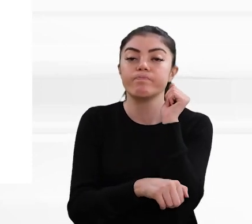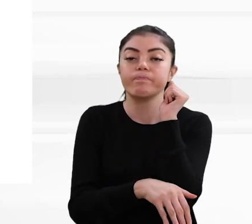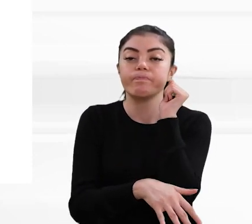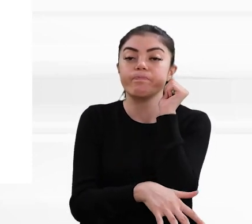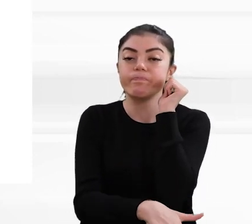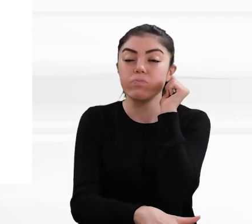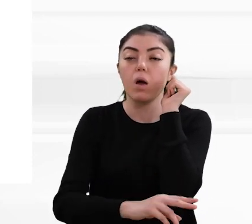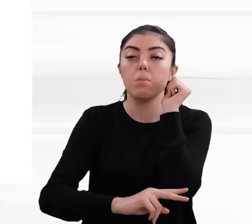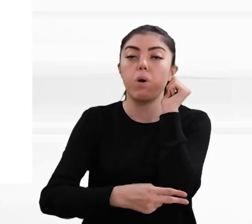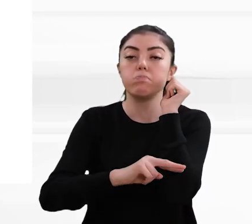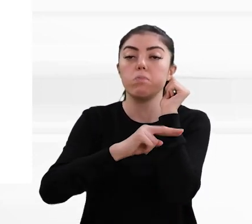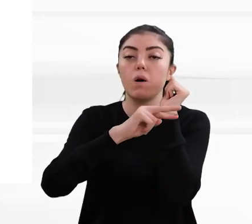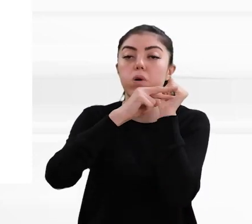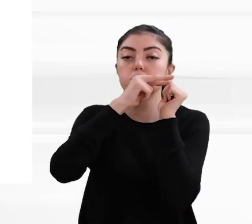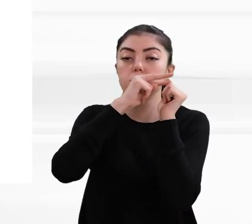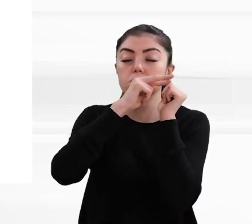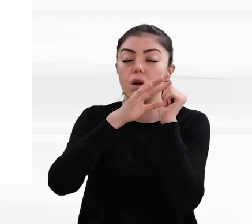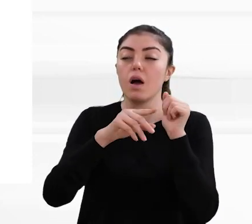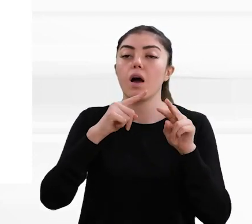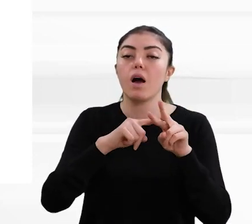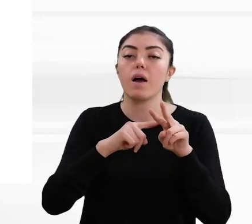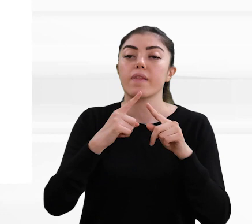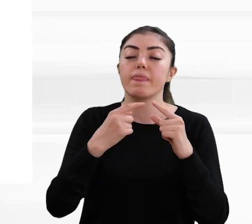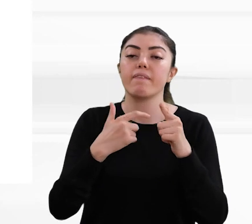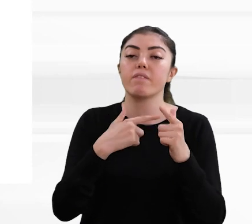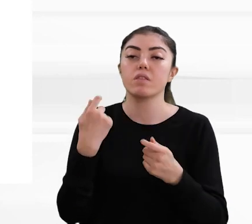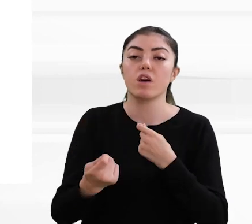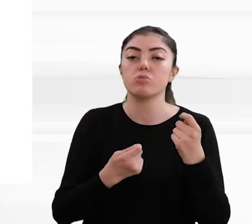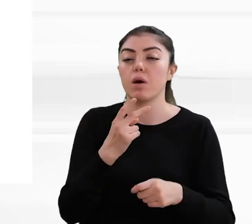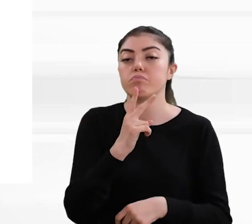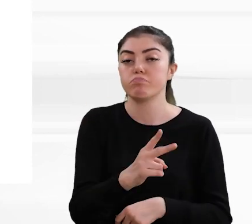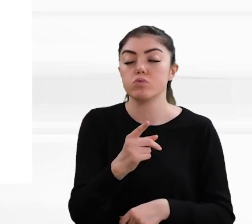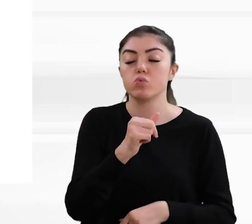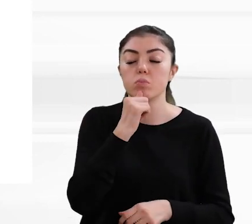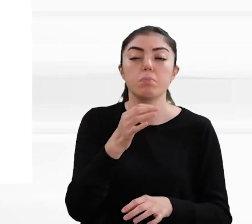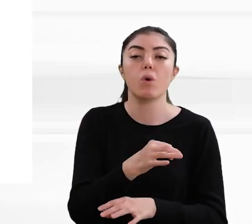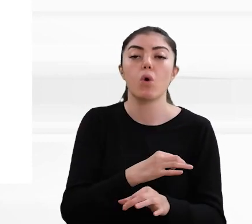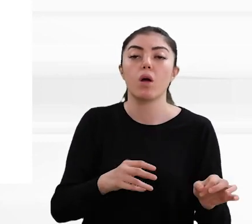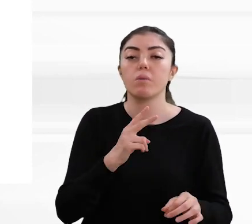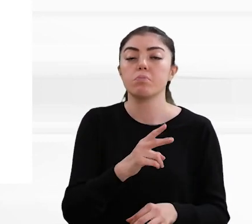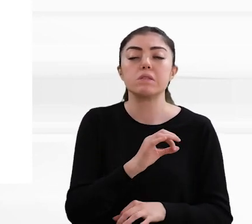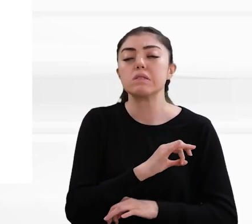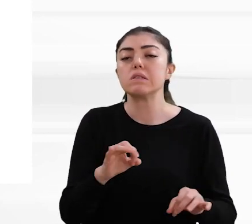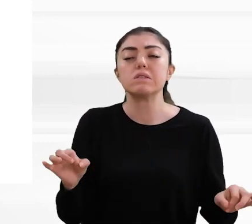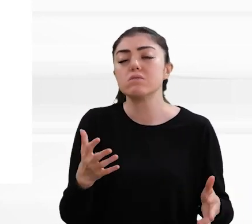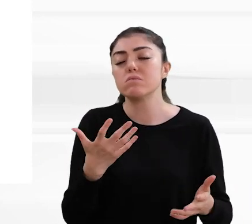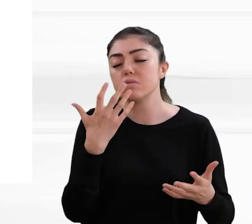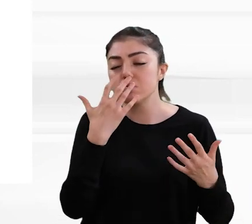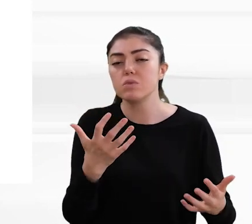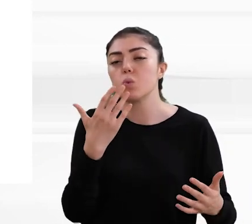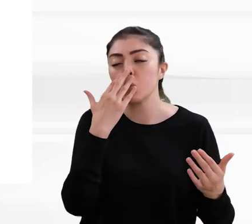aktif taşıma ile taşınır aktif taşıma diyor Halbuki mi su molekülü çiçekli Akça